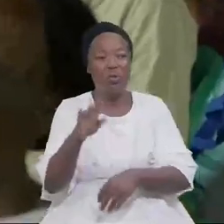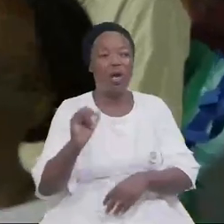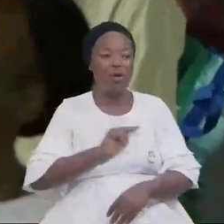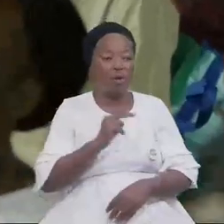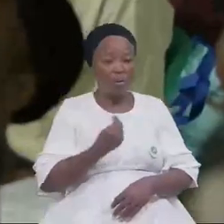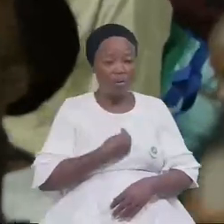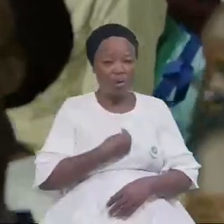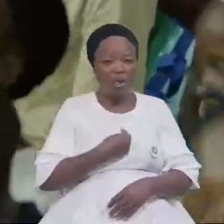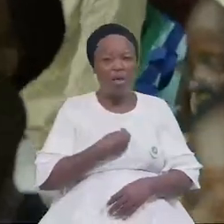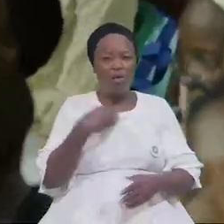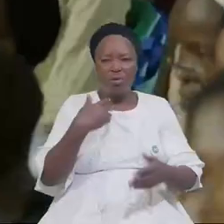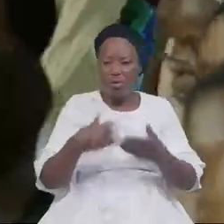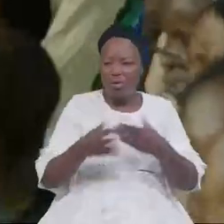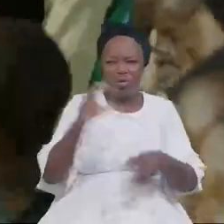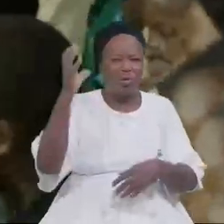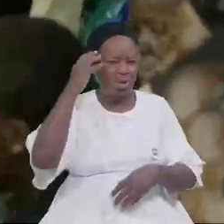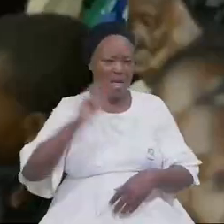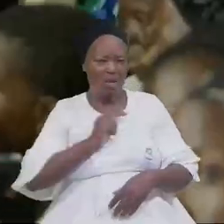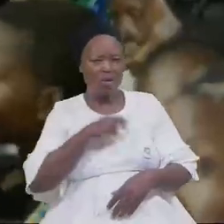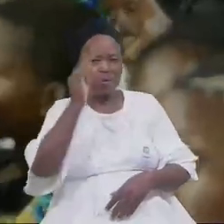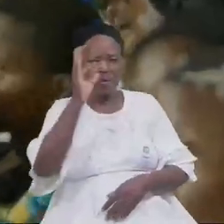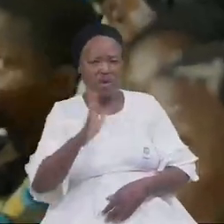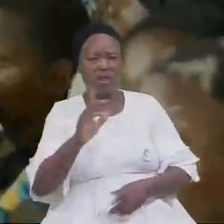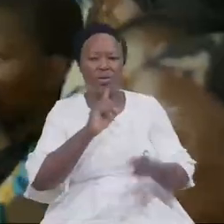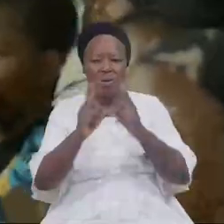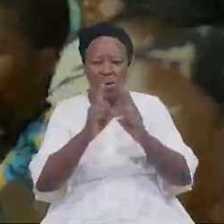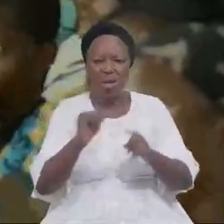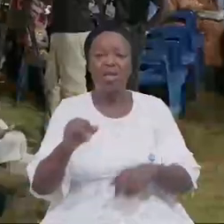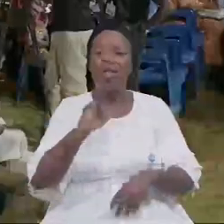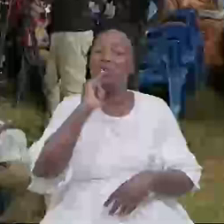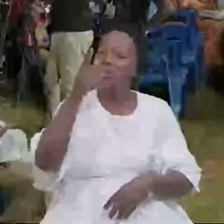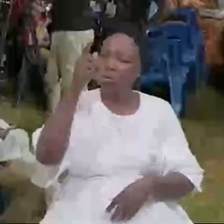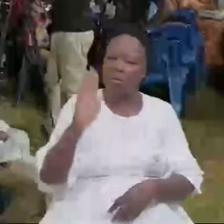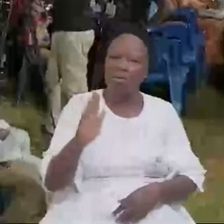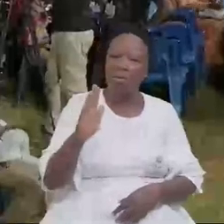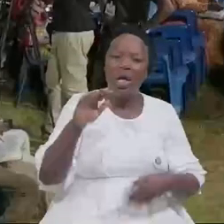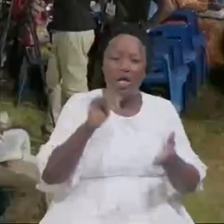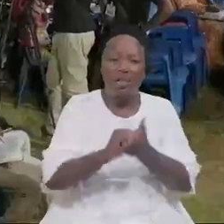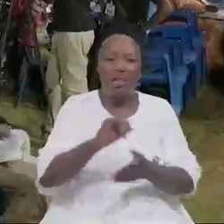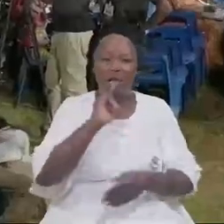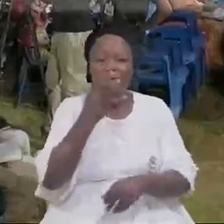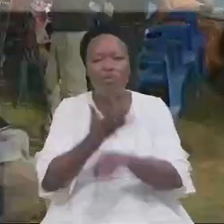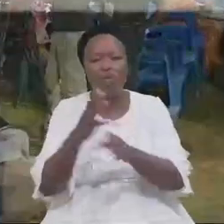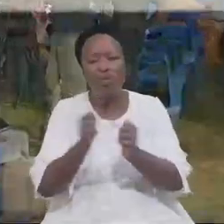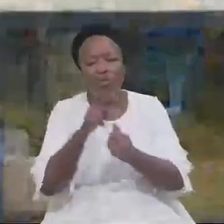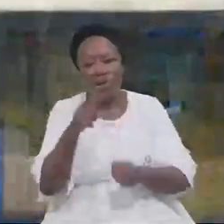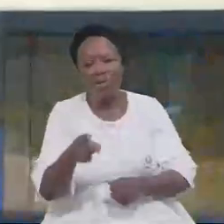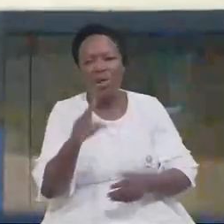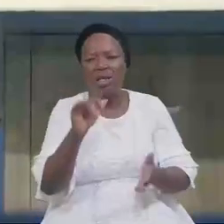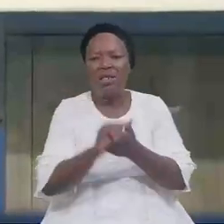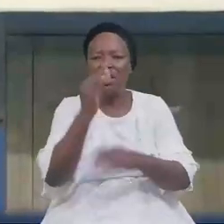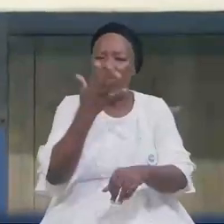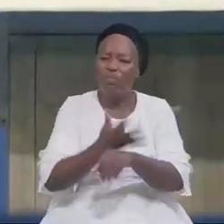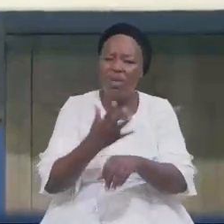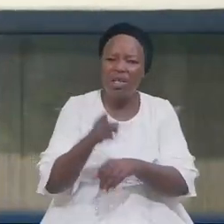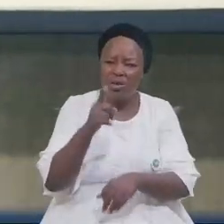Quoique vous nous entendiez parler, c'est Dieu. C'est Dieu qui vous en supplie. C'est Dieu qui vous